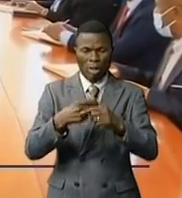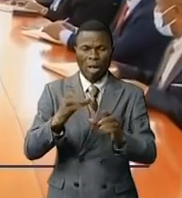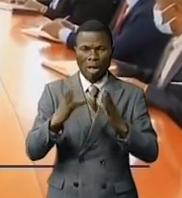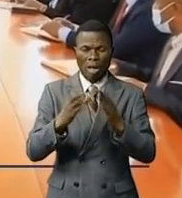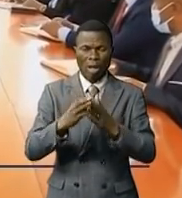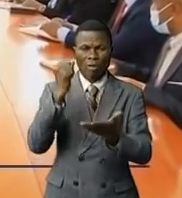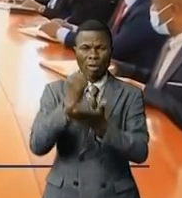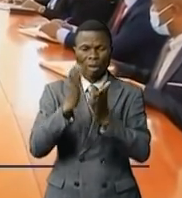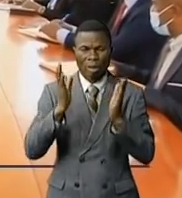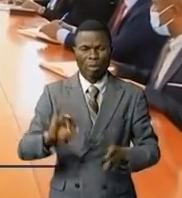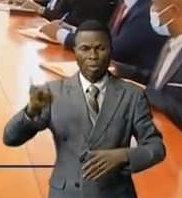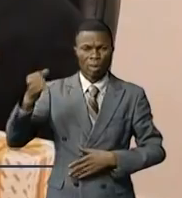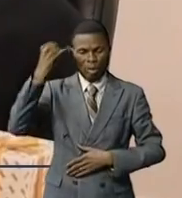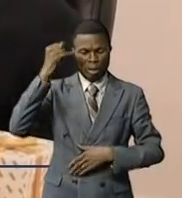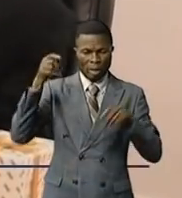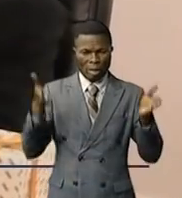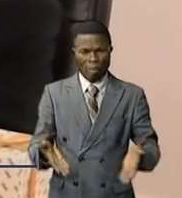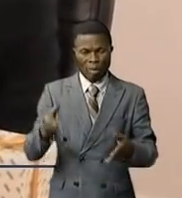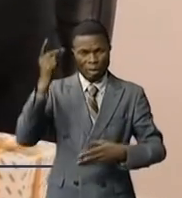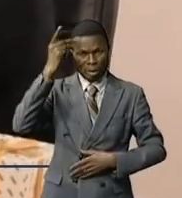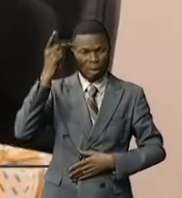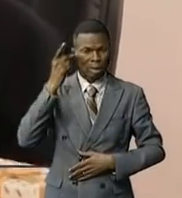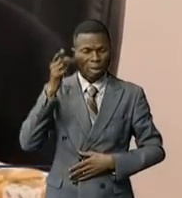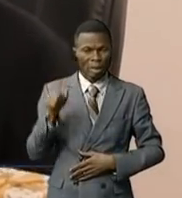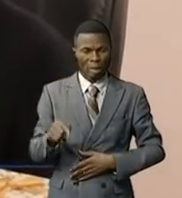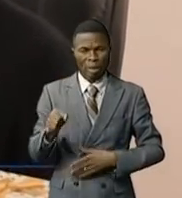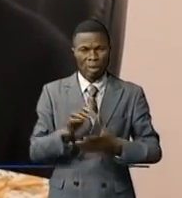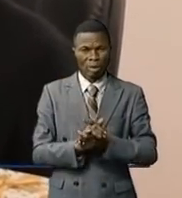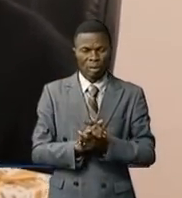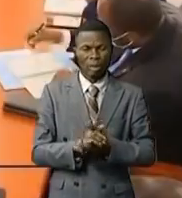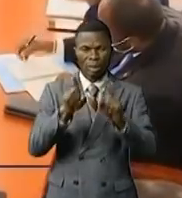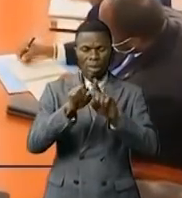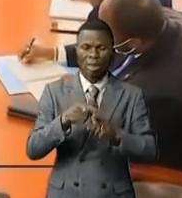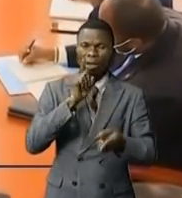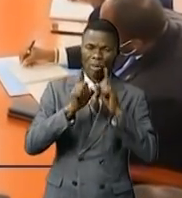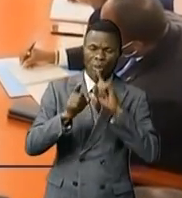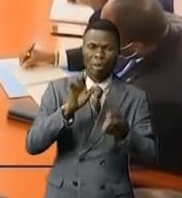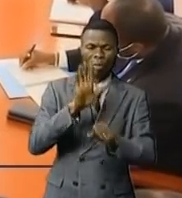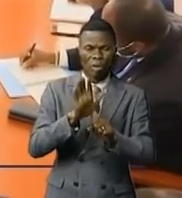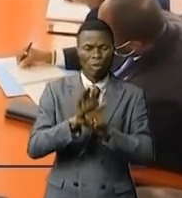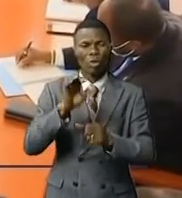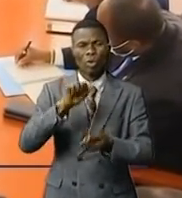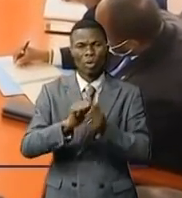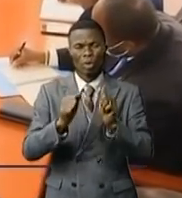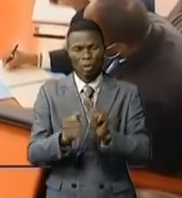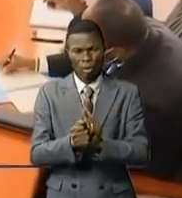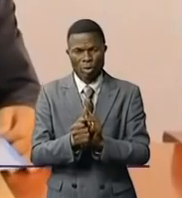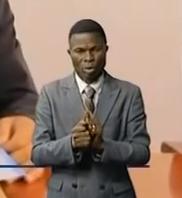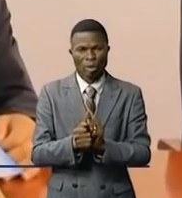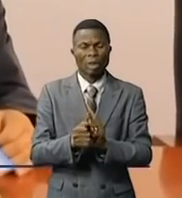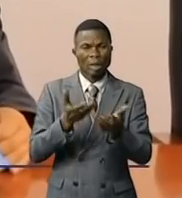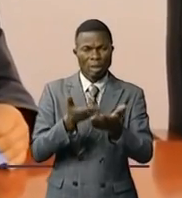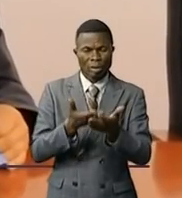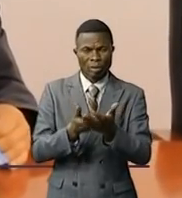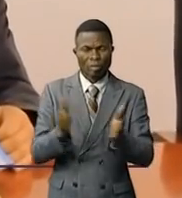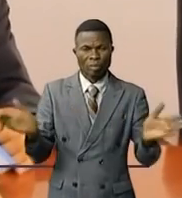de l'ambassadeur de Japon en RDC et Sami Adubangwa-Otto, ont aussi échangé sur plusieurs questions. Au-dessus de la pile,